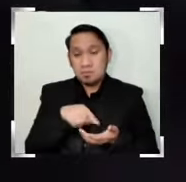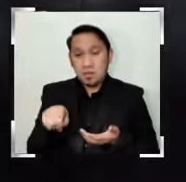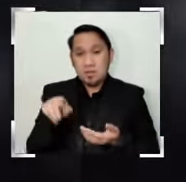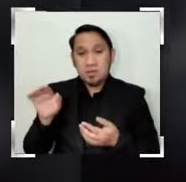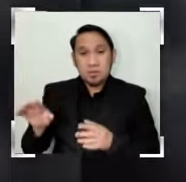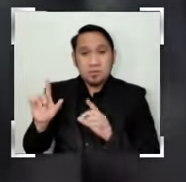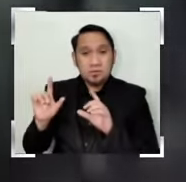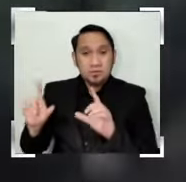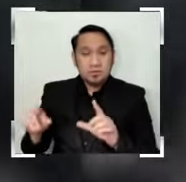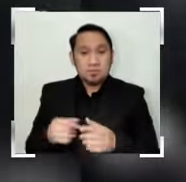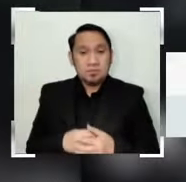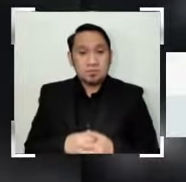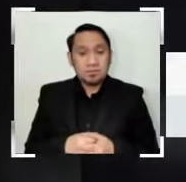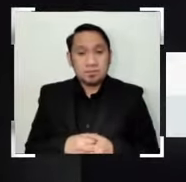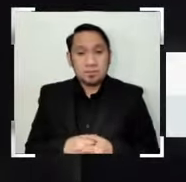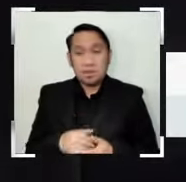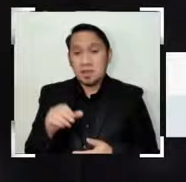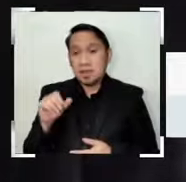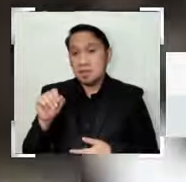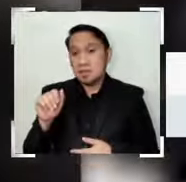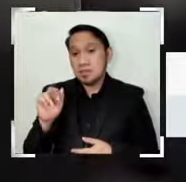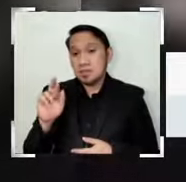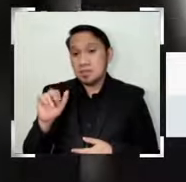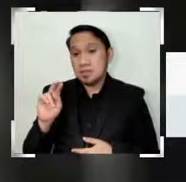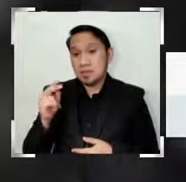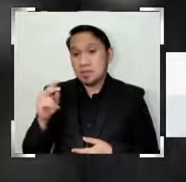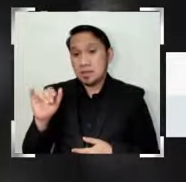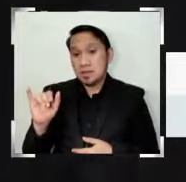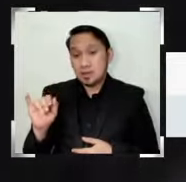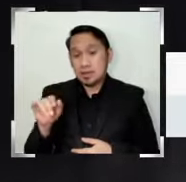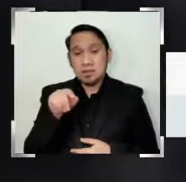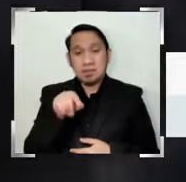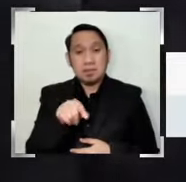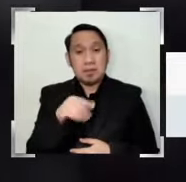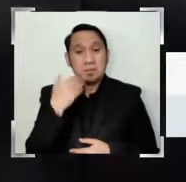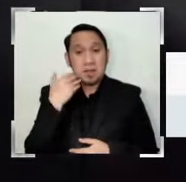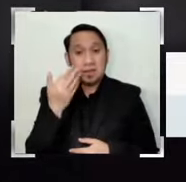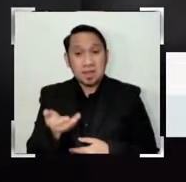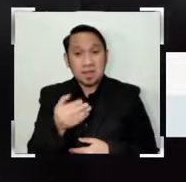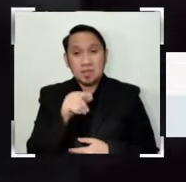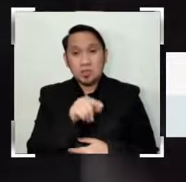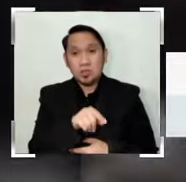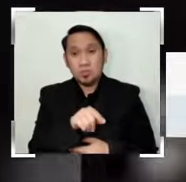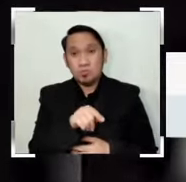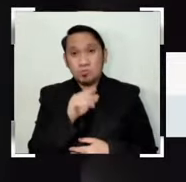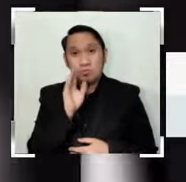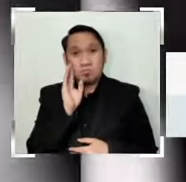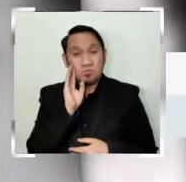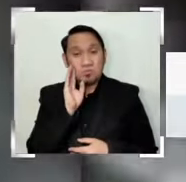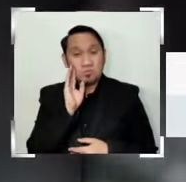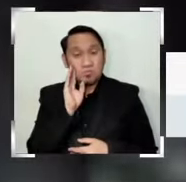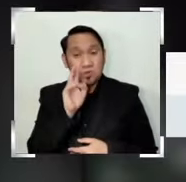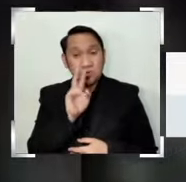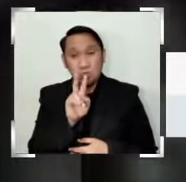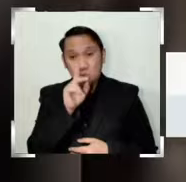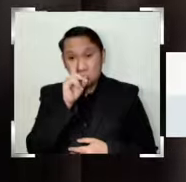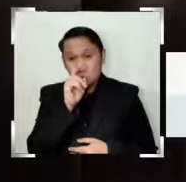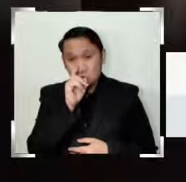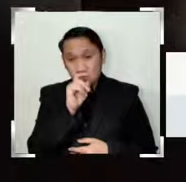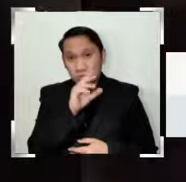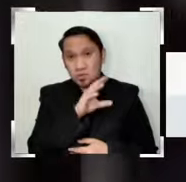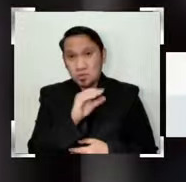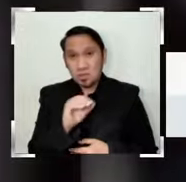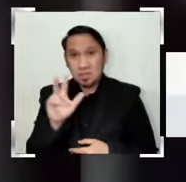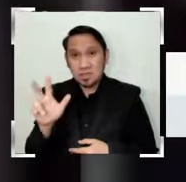Sa Maitom, Sarangani naman, patay na ng matagpuan ang mga magkakapatid na 2 taong gulang at